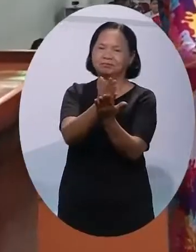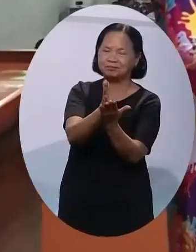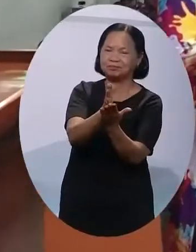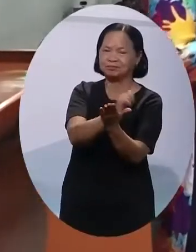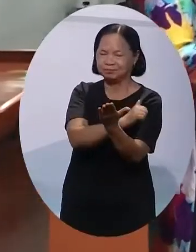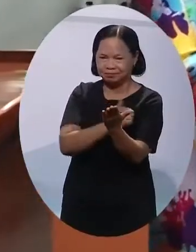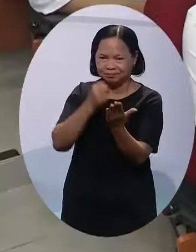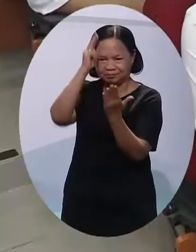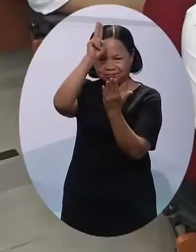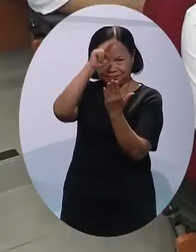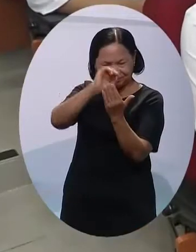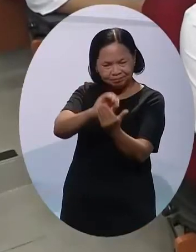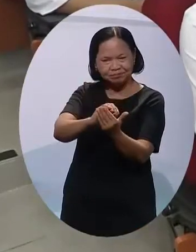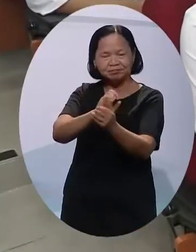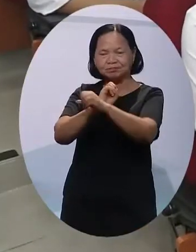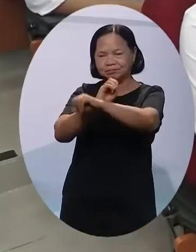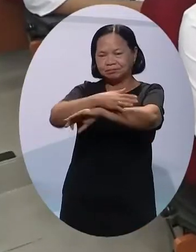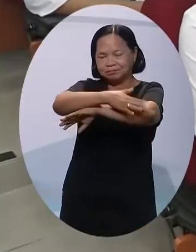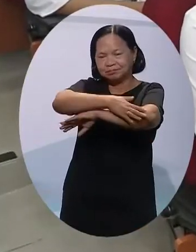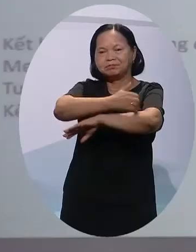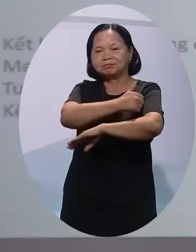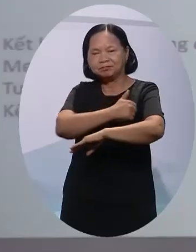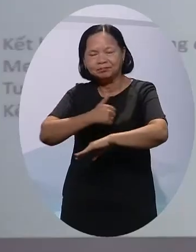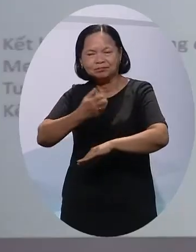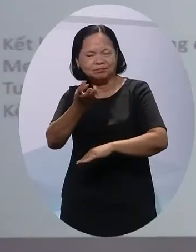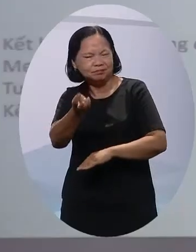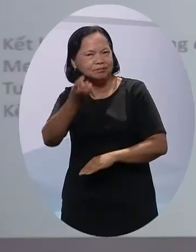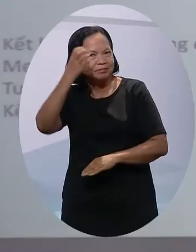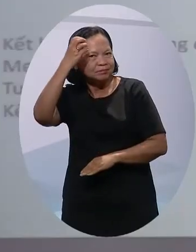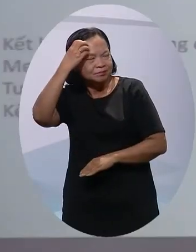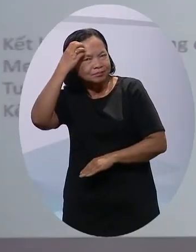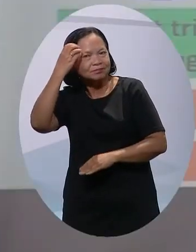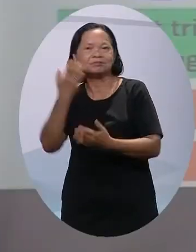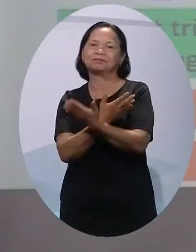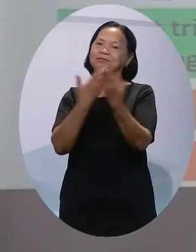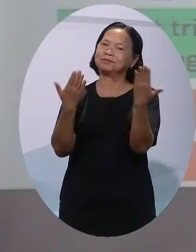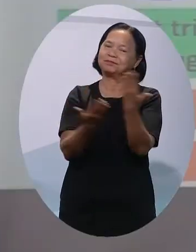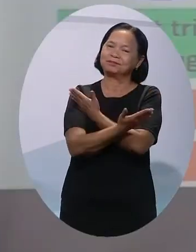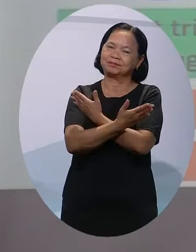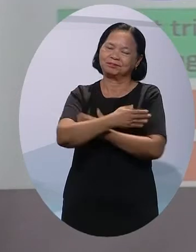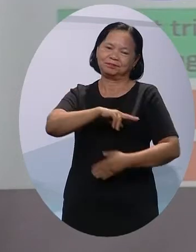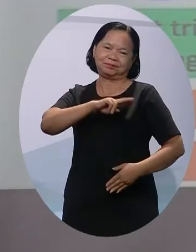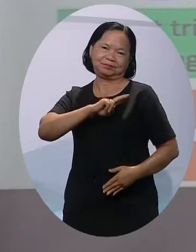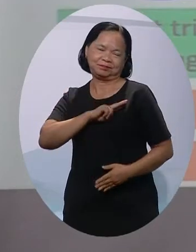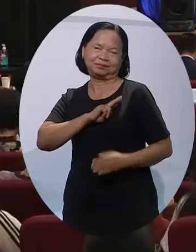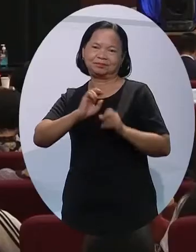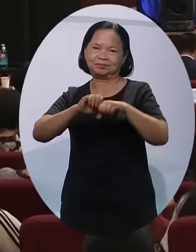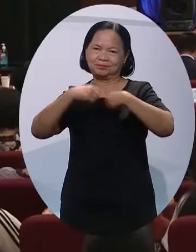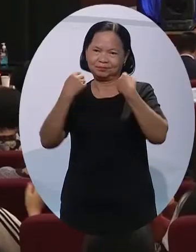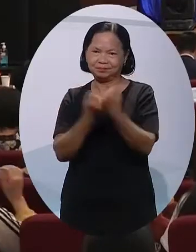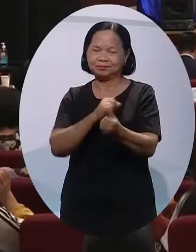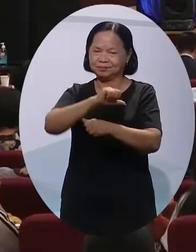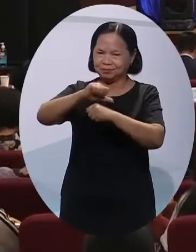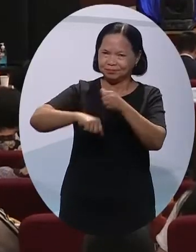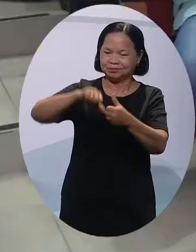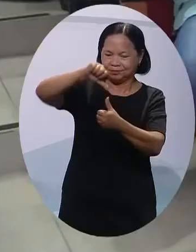người có kinh nghiệm mentor, cố vấn, hỗ trợ cho một người ít kinh nghiệm mentee trong việc thay đổi cá nhân, hỗ trợ phát triển tổ chức và một số hoạt động